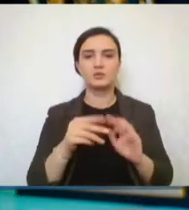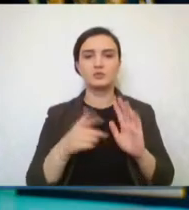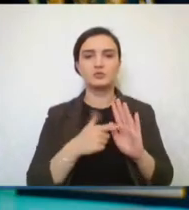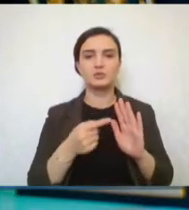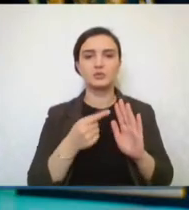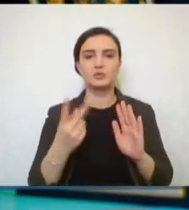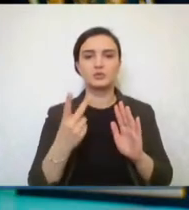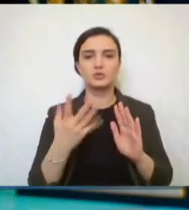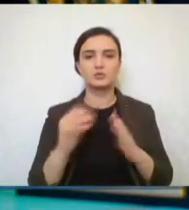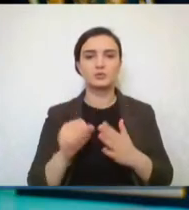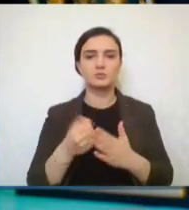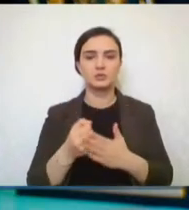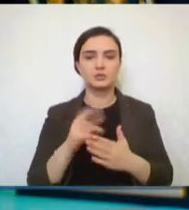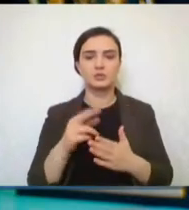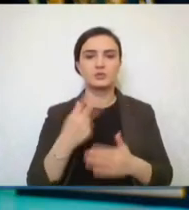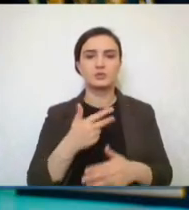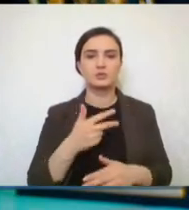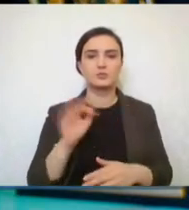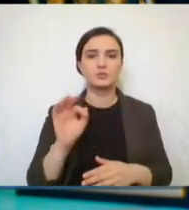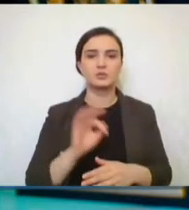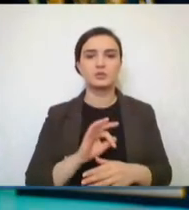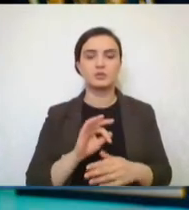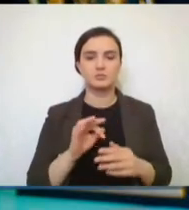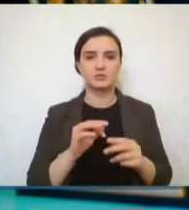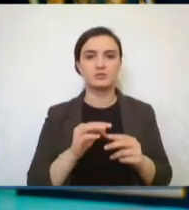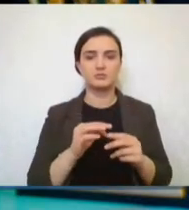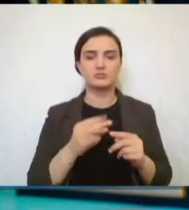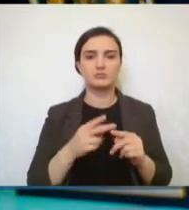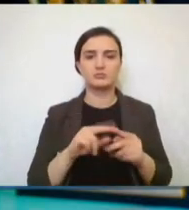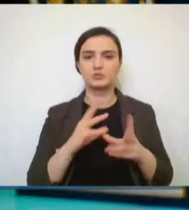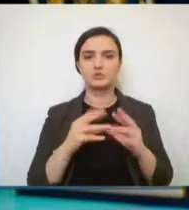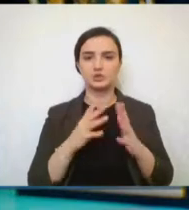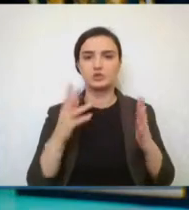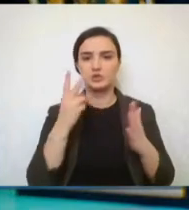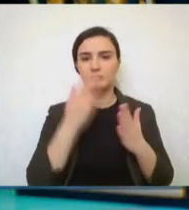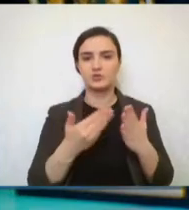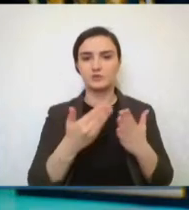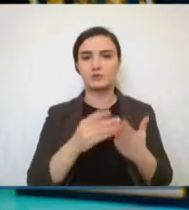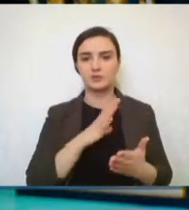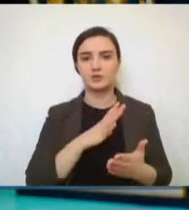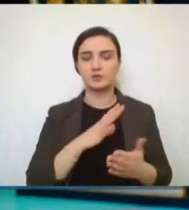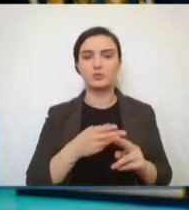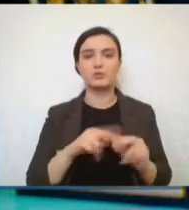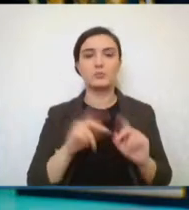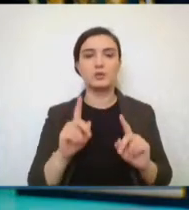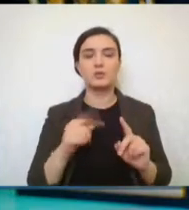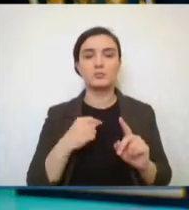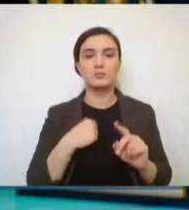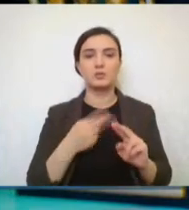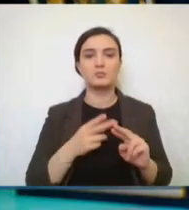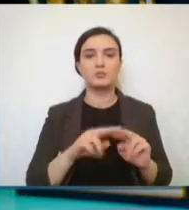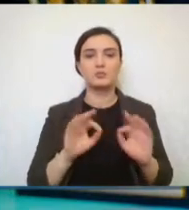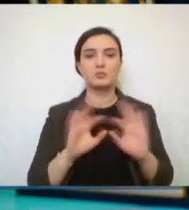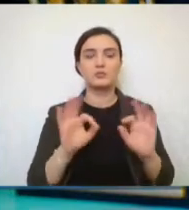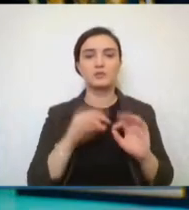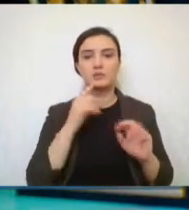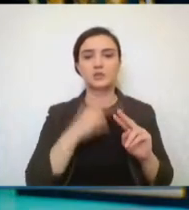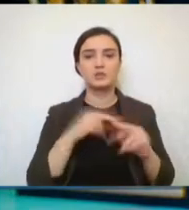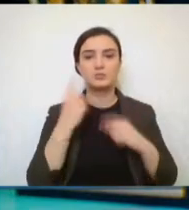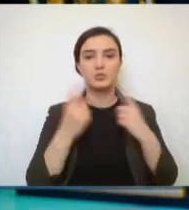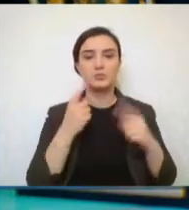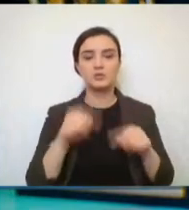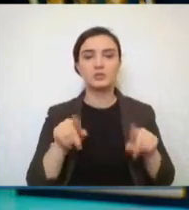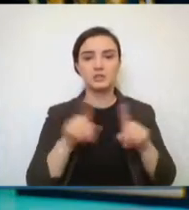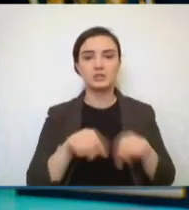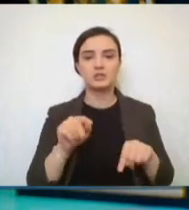შეიძლება 30%-ად მეტყვეობდა, რომელიც საკმაოდ დიდი მაჩვენებელი იყო, მაგრამ მე იმიტომ აღვნიშნე, რომ ეს ინფორმაცია ისეთი